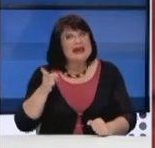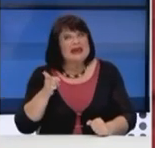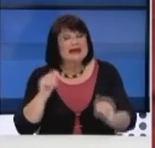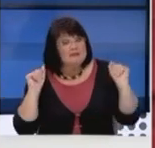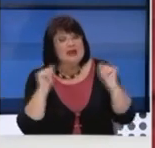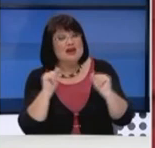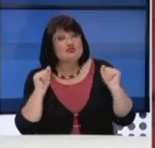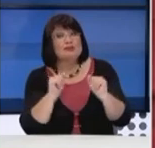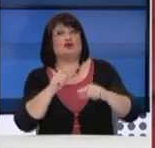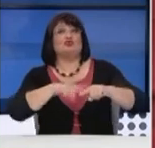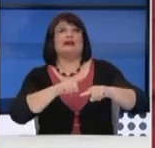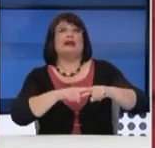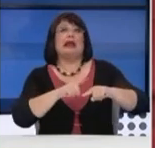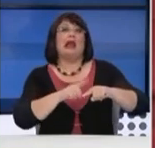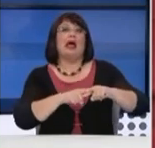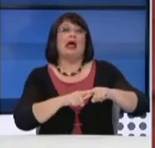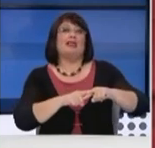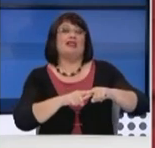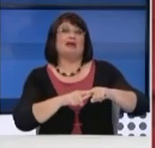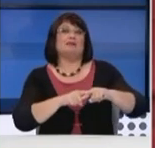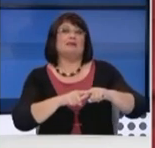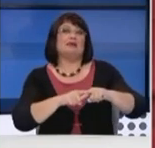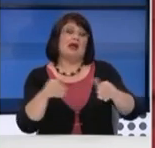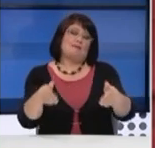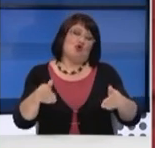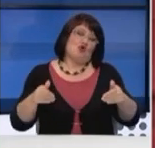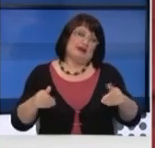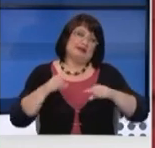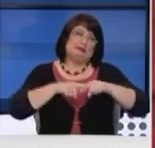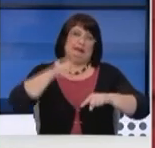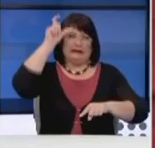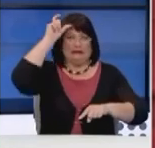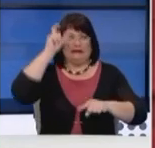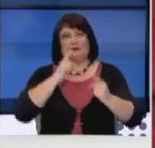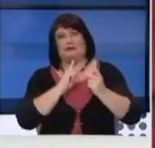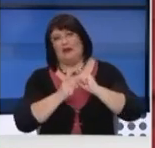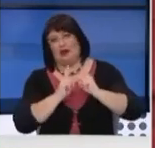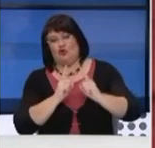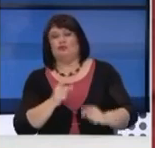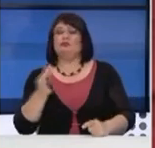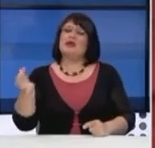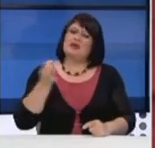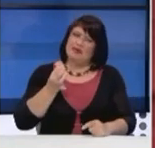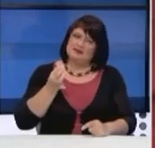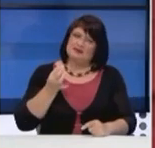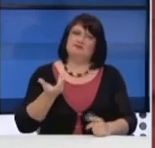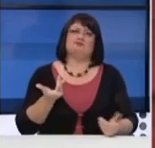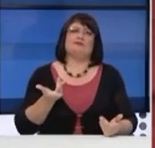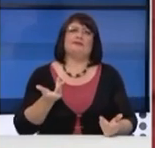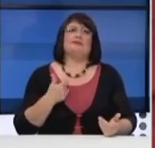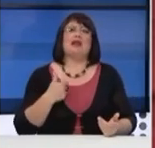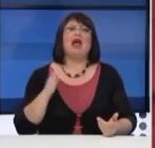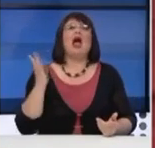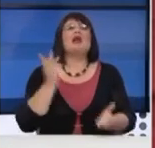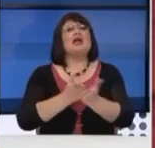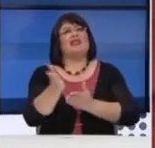για υποχωρήσεις σε διμερή διάλογο με την Τουρκία. Θέσατε ένα άλλο θέμα. Είπατε ότι αν έχουμε